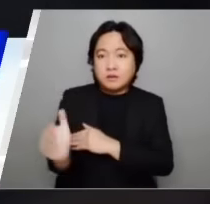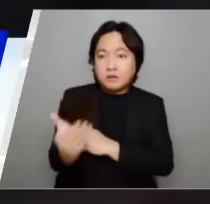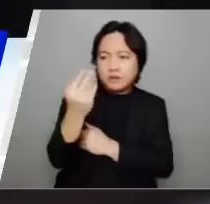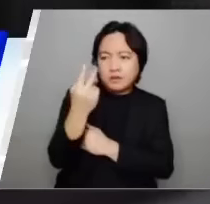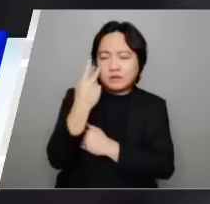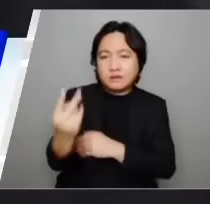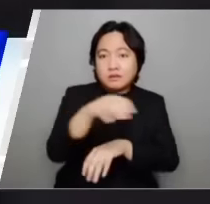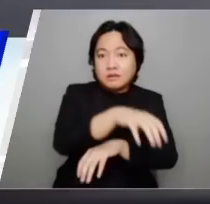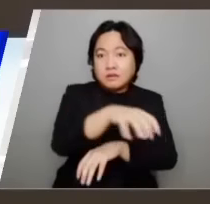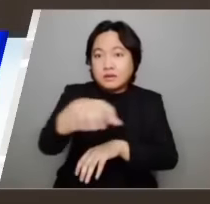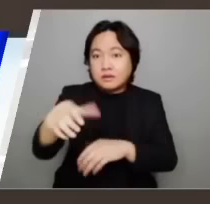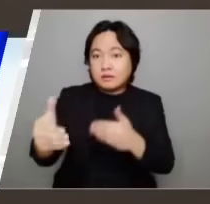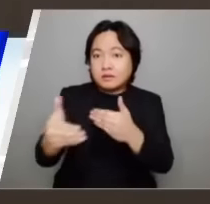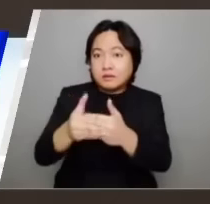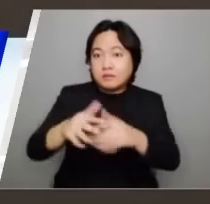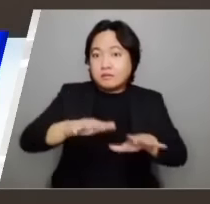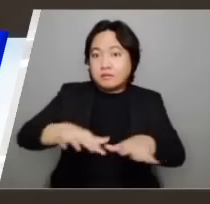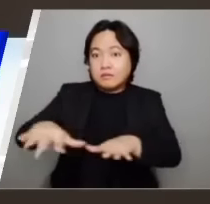dagat.